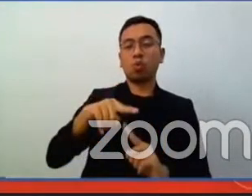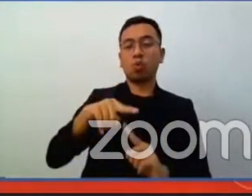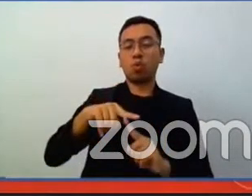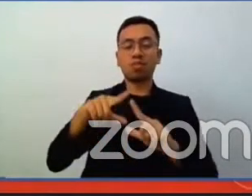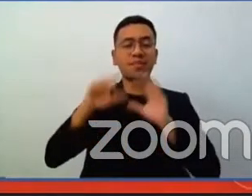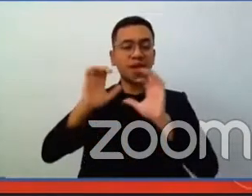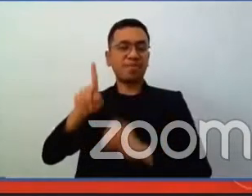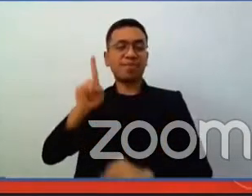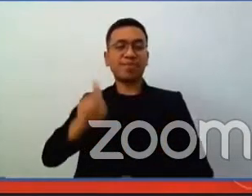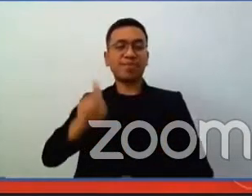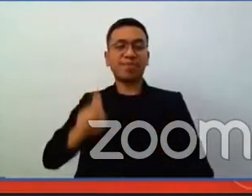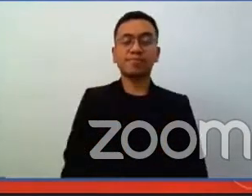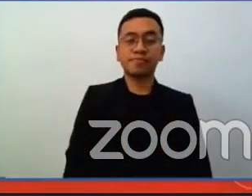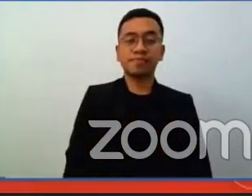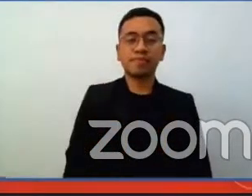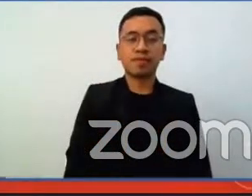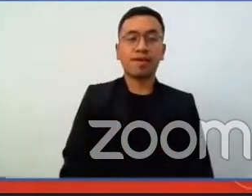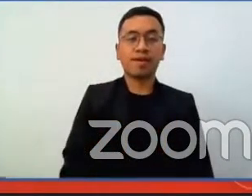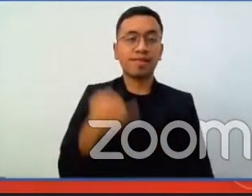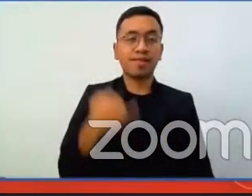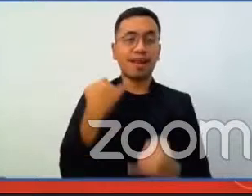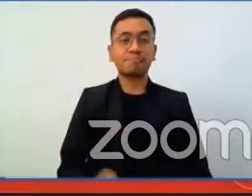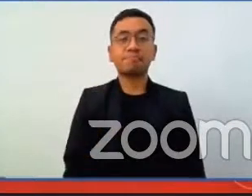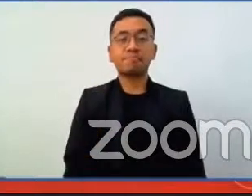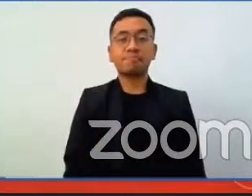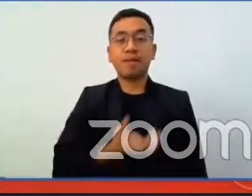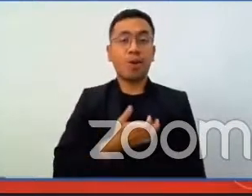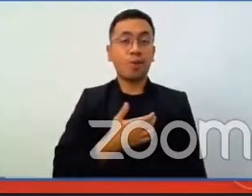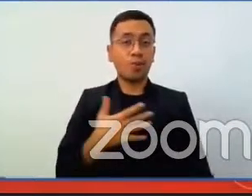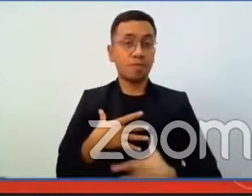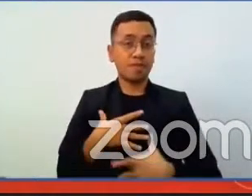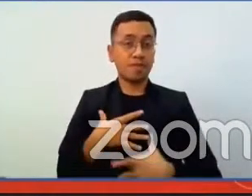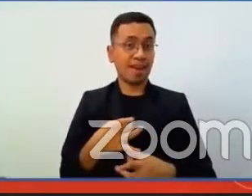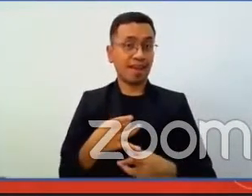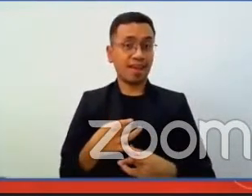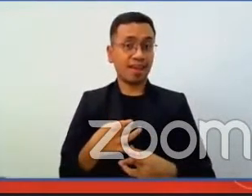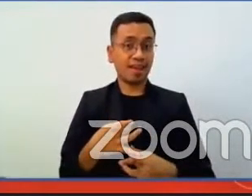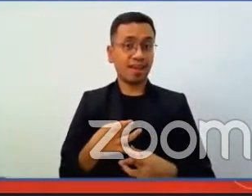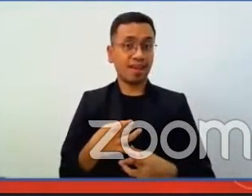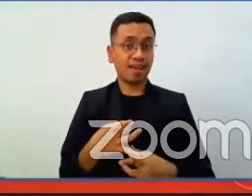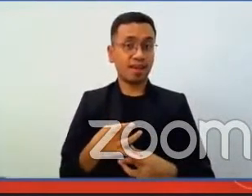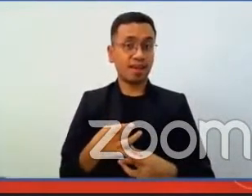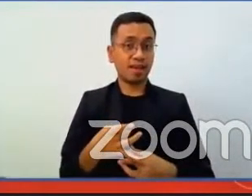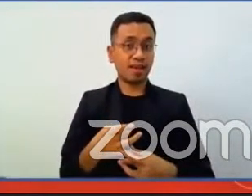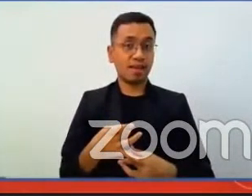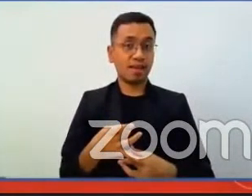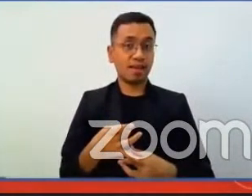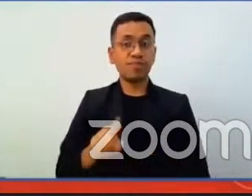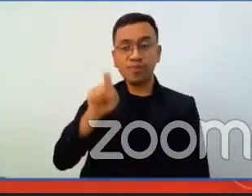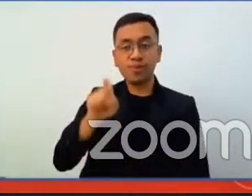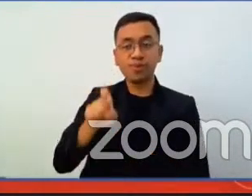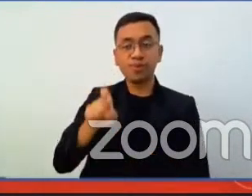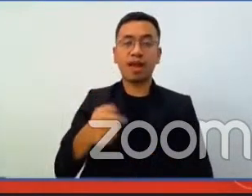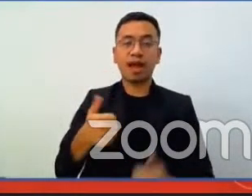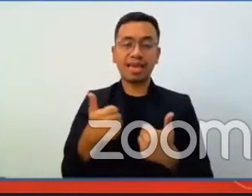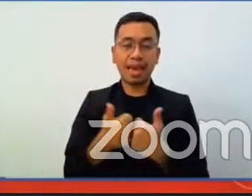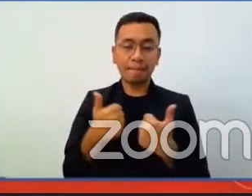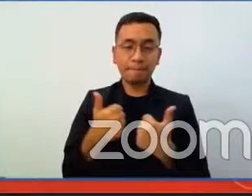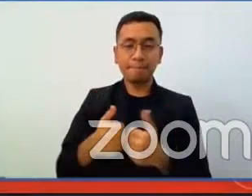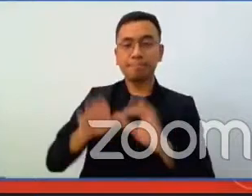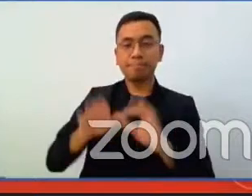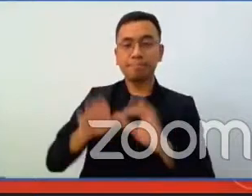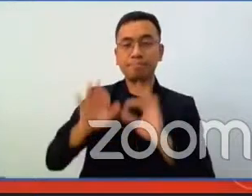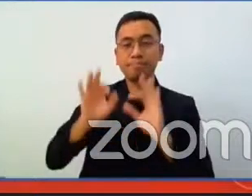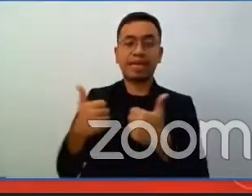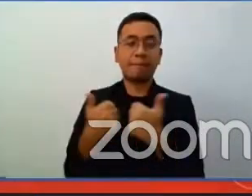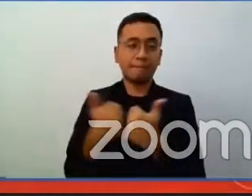bisa membuat menarik dan interaktif, kita menggunakan pola game, gamification. Di